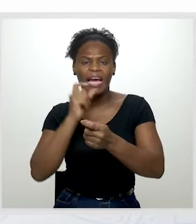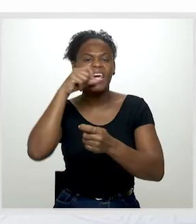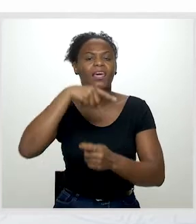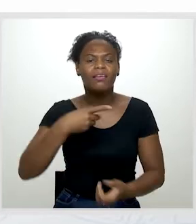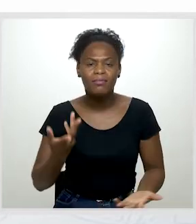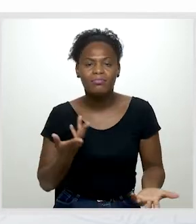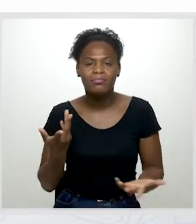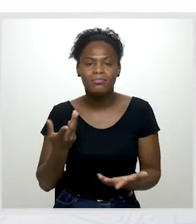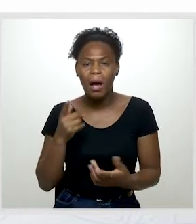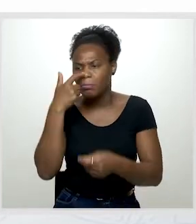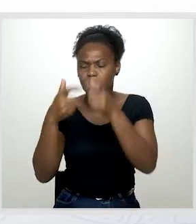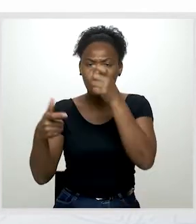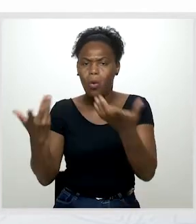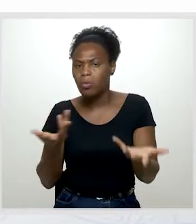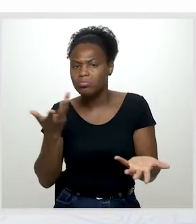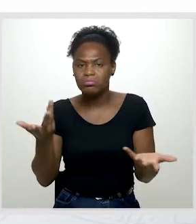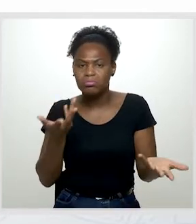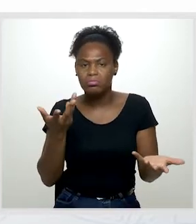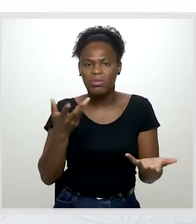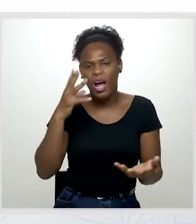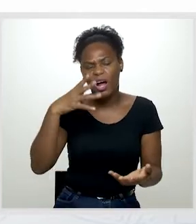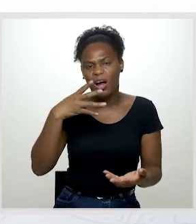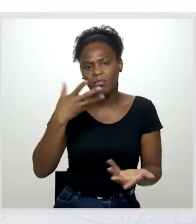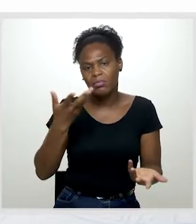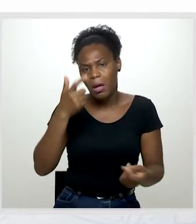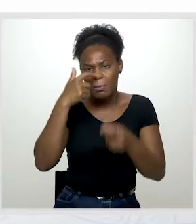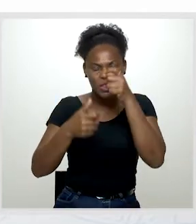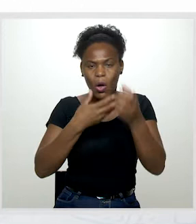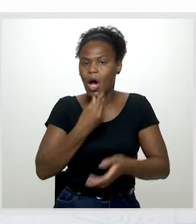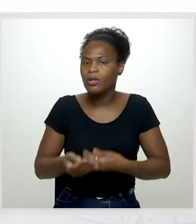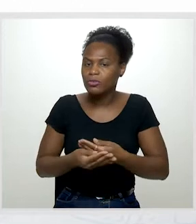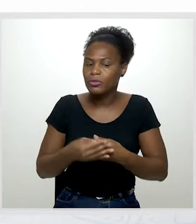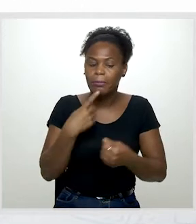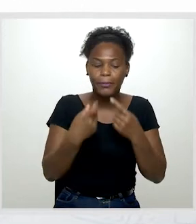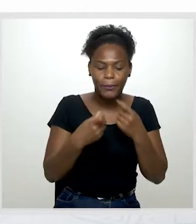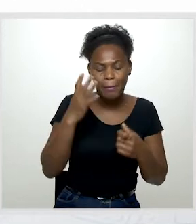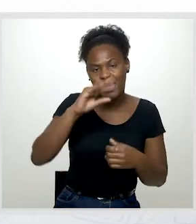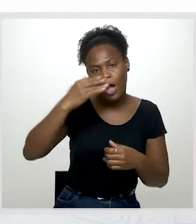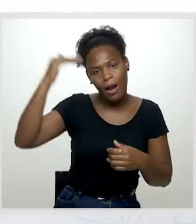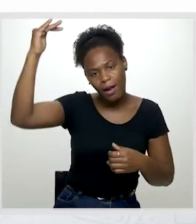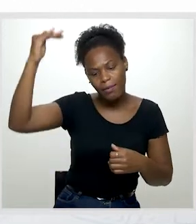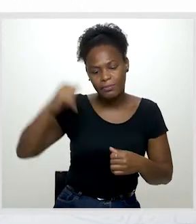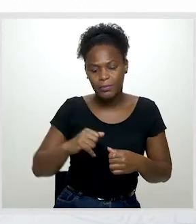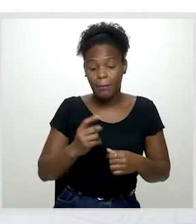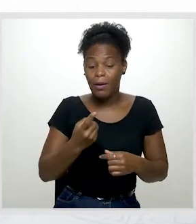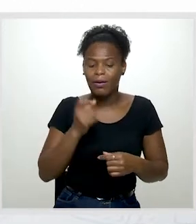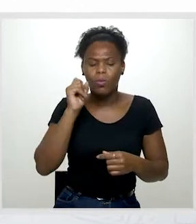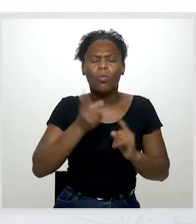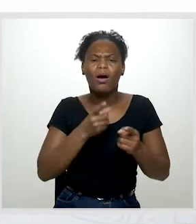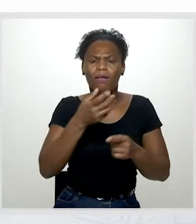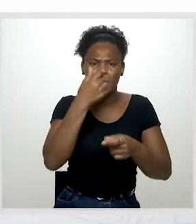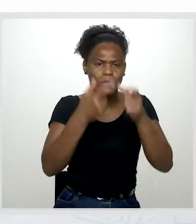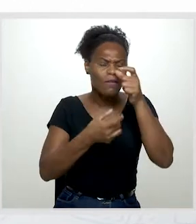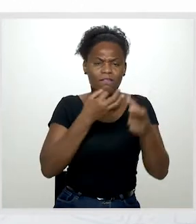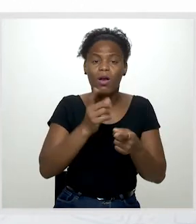qui? À des personnes âgées. Alors, de quoi parlent ces personnes? Alors, pour répondre à cette